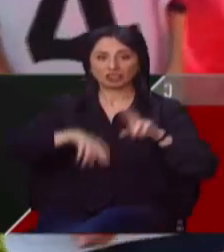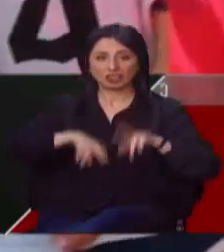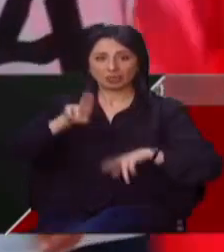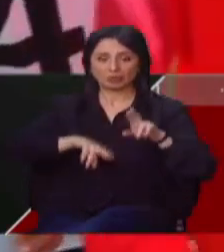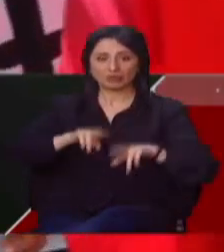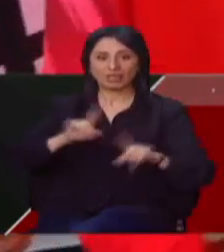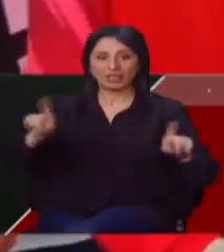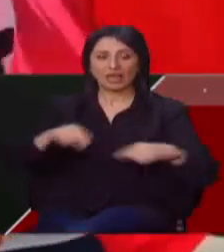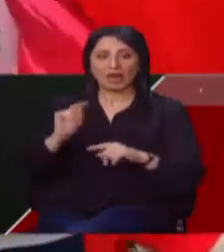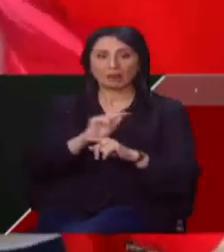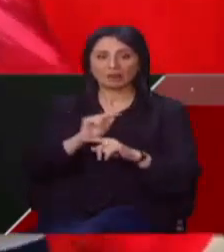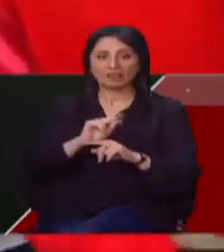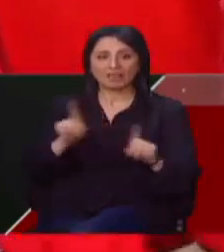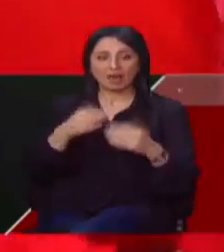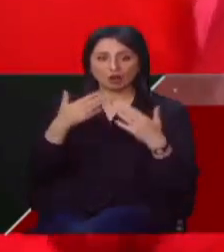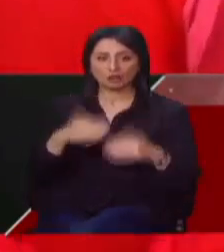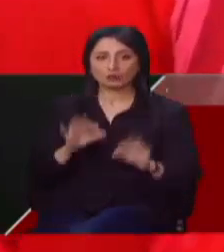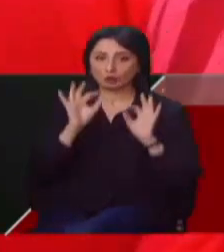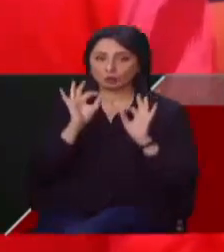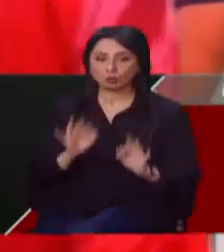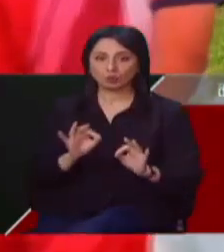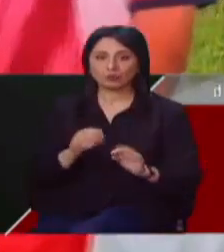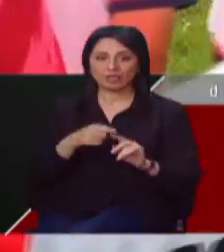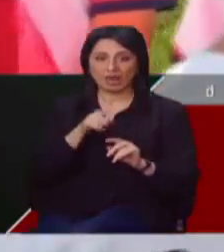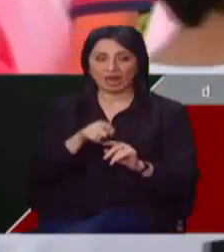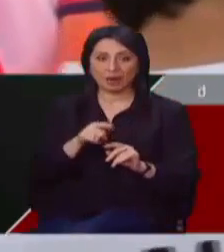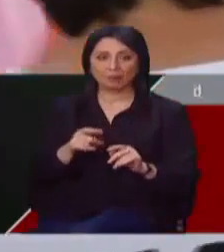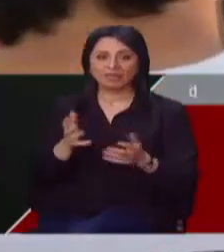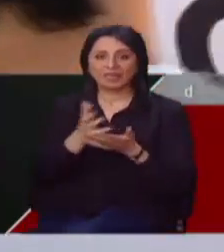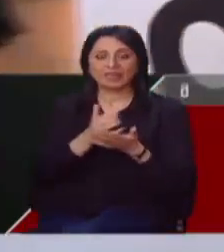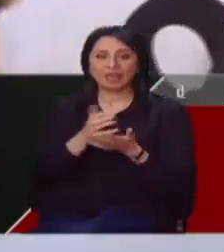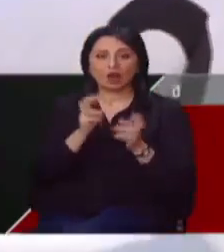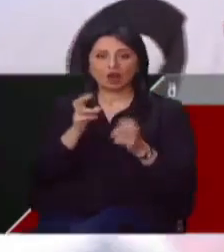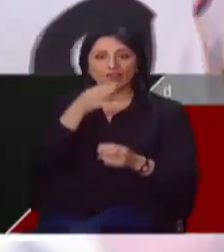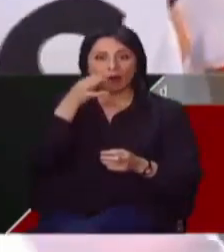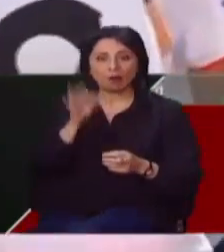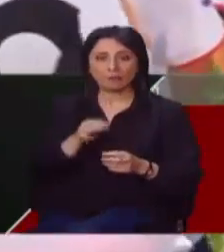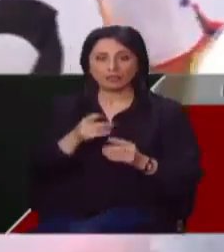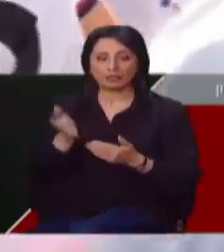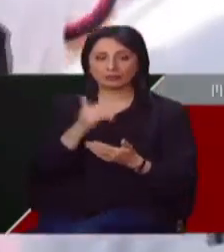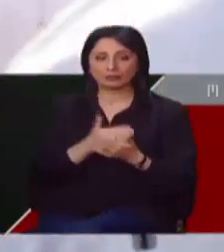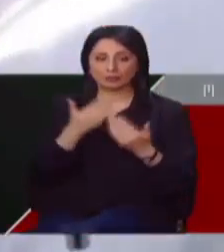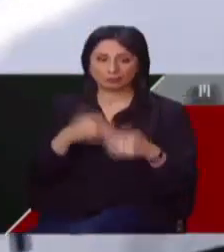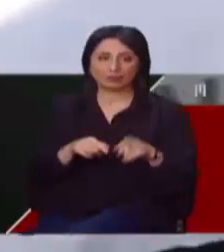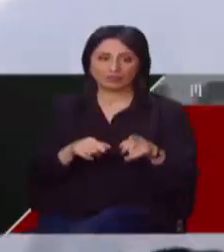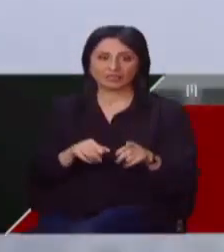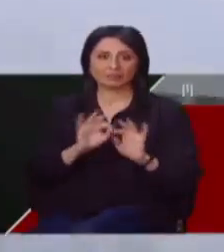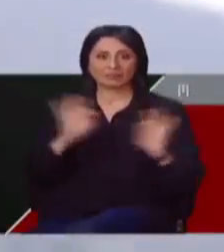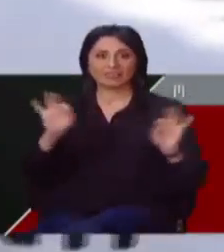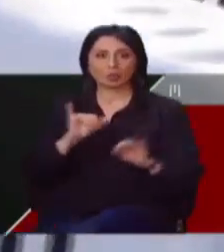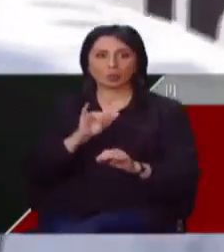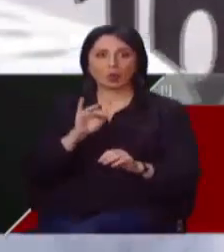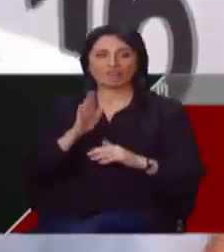და რეაბილიტაცია განხორციელდა სწორედ აი ამ დაგროვილი, ასე ვთქვათ, გამოცდილების შედეგად. უკვე ეს ბრწყინვალე